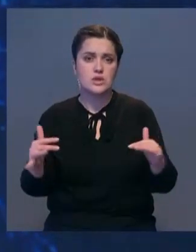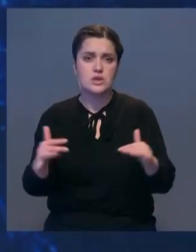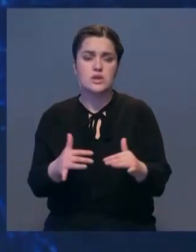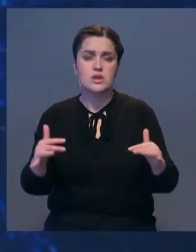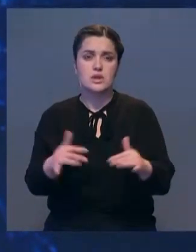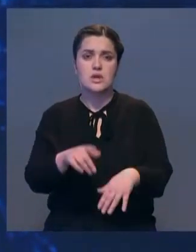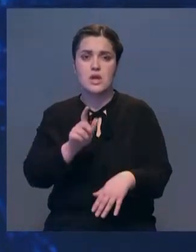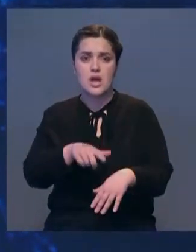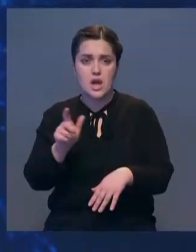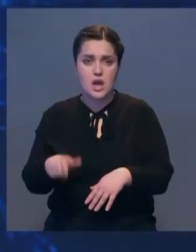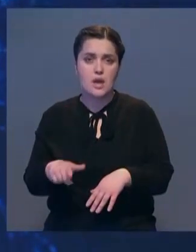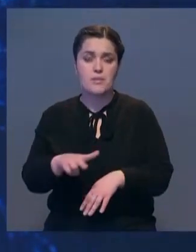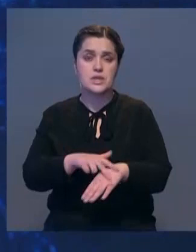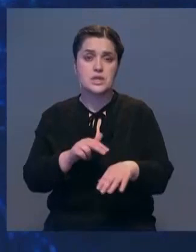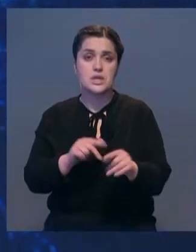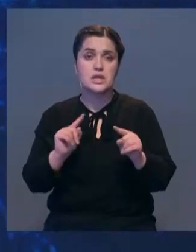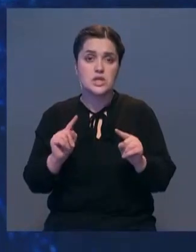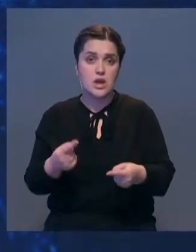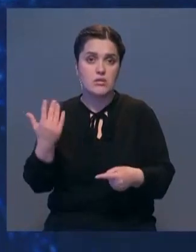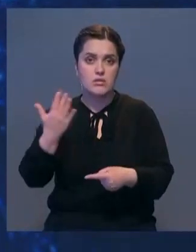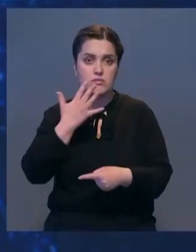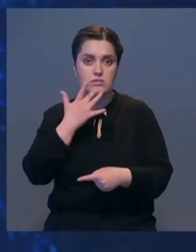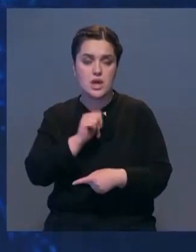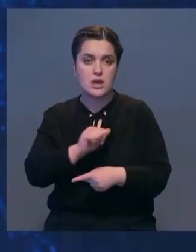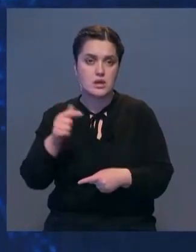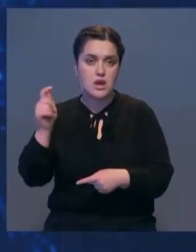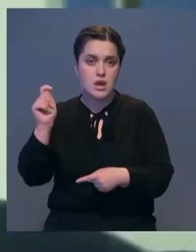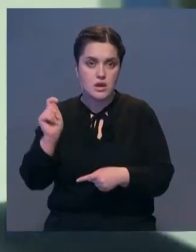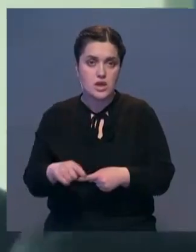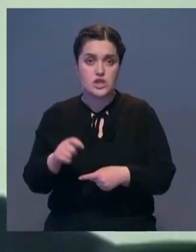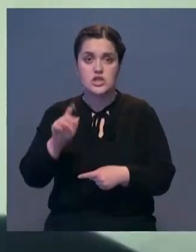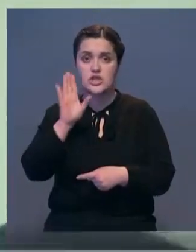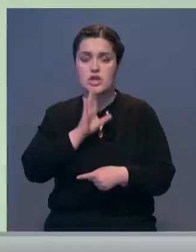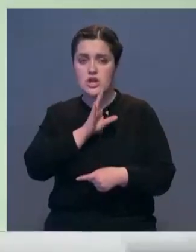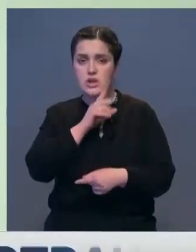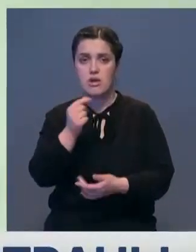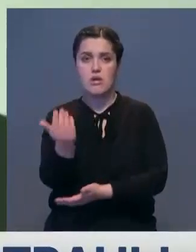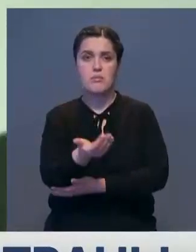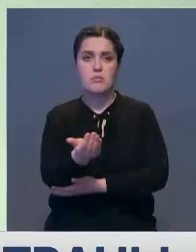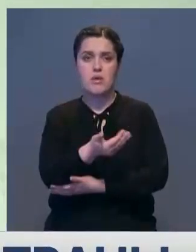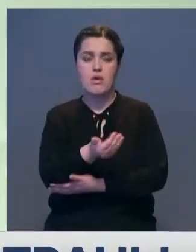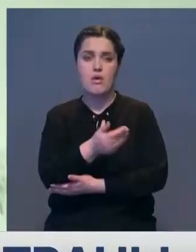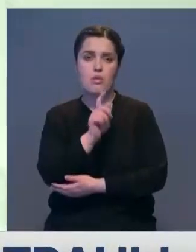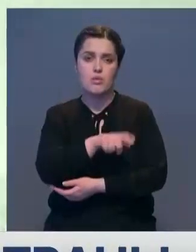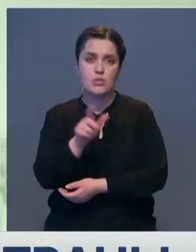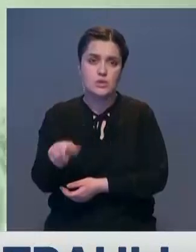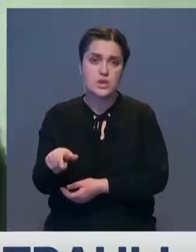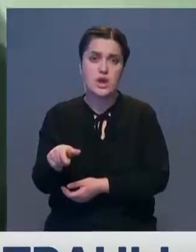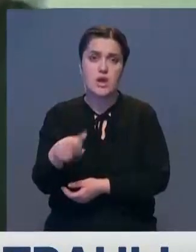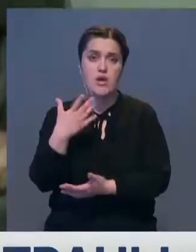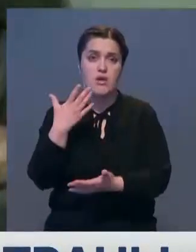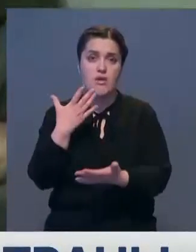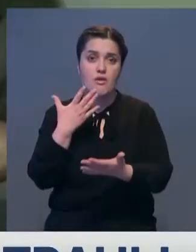больше людей, полицейские задержали и иностранных граждан. Женщины просили милостыню у прохожих. Своих